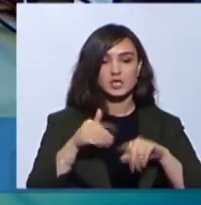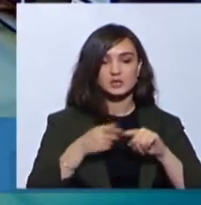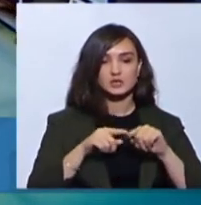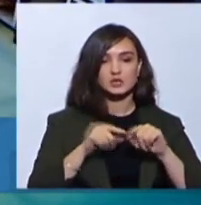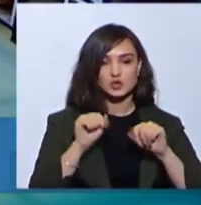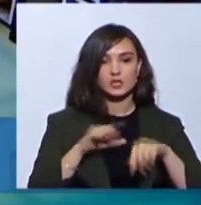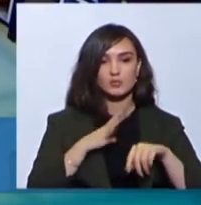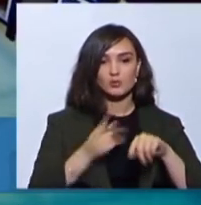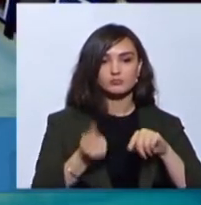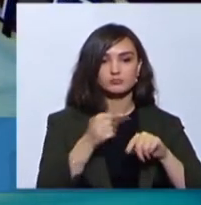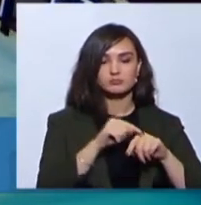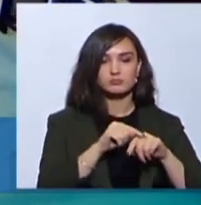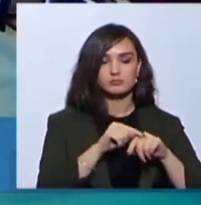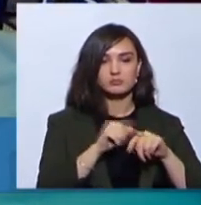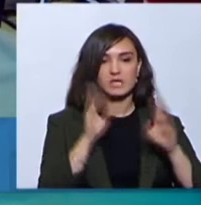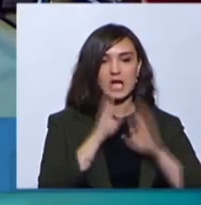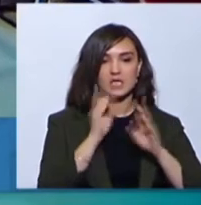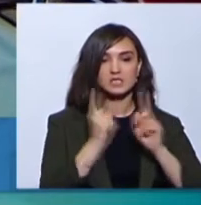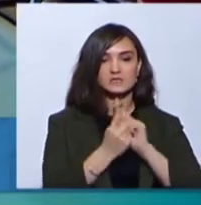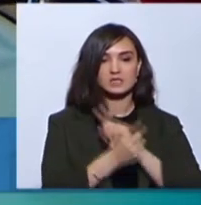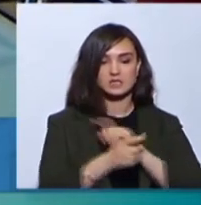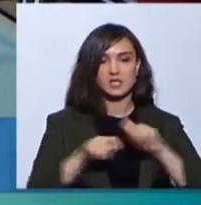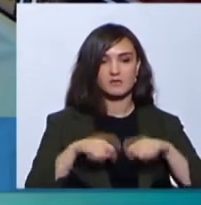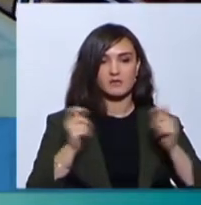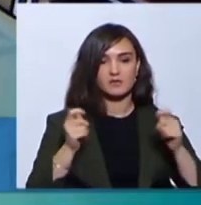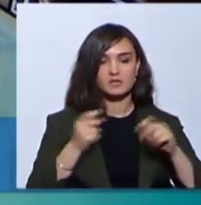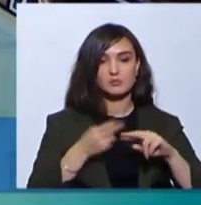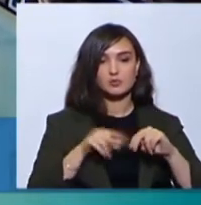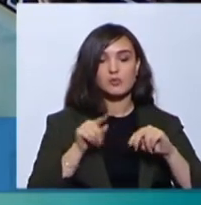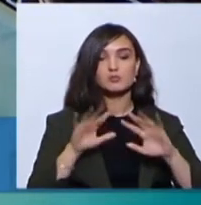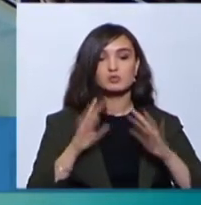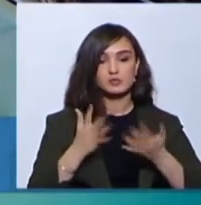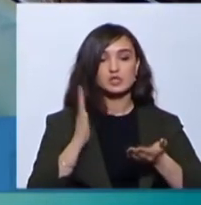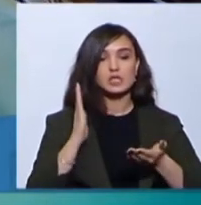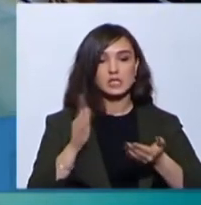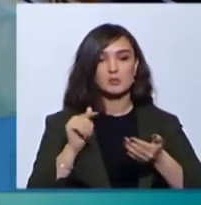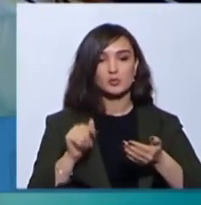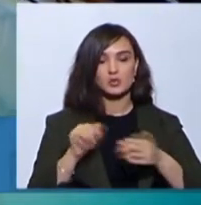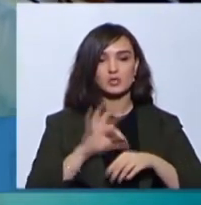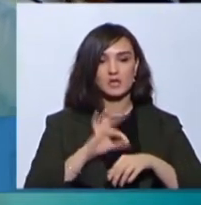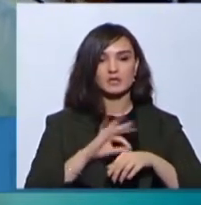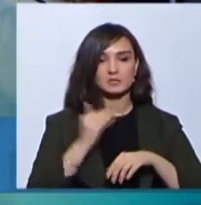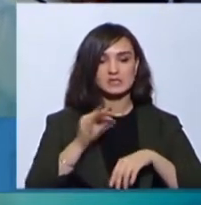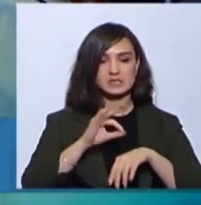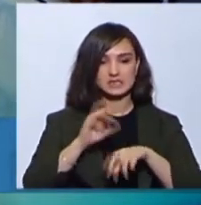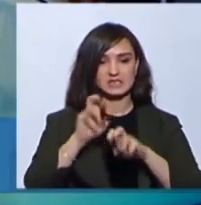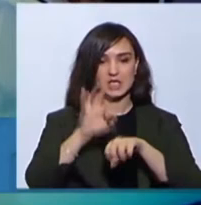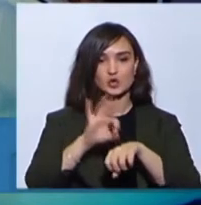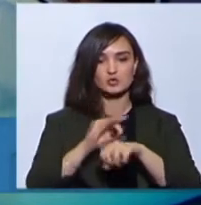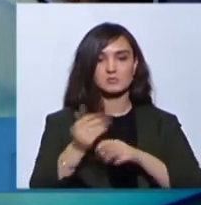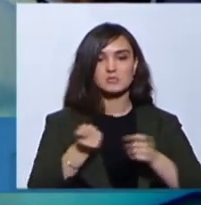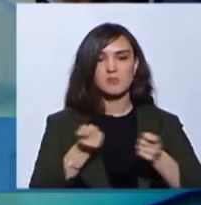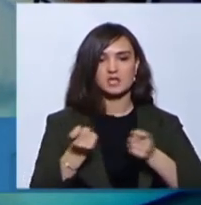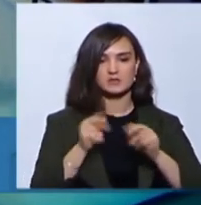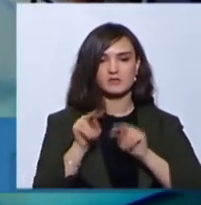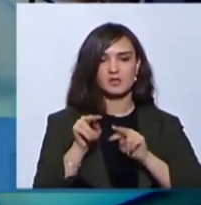განაპირობებდა ჰიპოვენტილაციას, ანუ აირცვლის დარღვევას. ასეთ შემთხვევაში ის მე ვასწორებ ამ დაავადების დიაგნოზი და მისი მართვა, რა